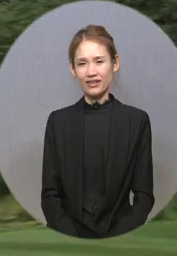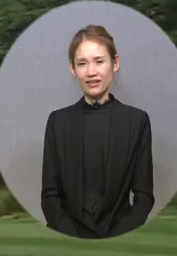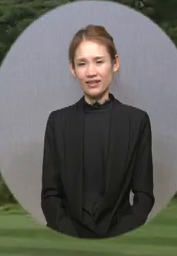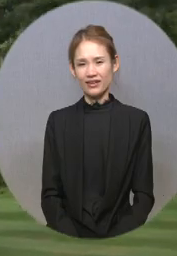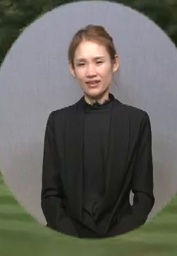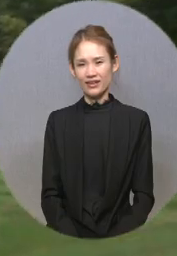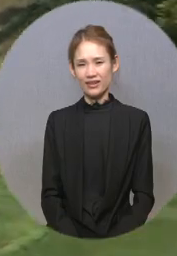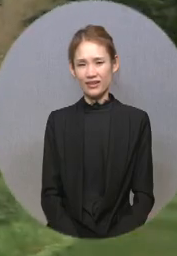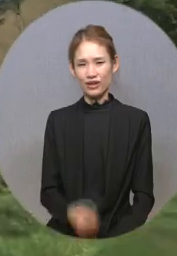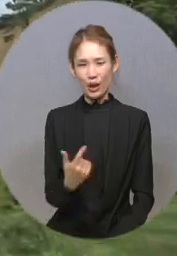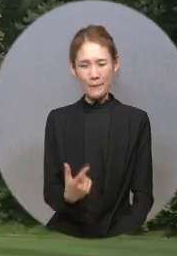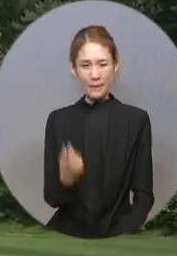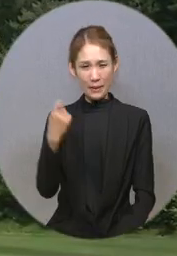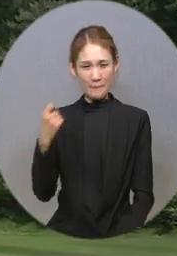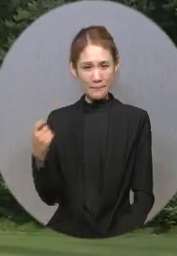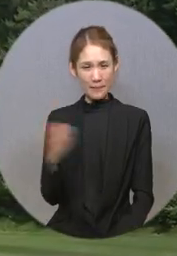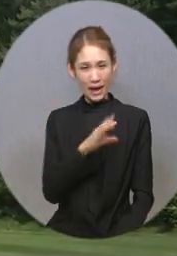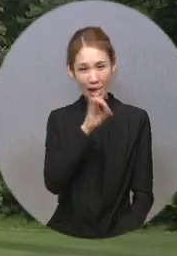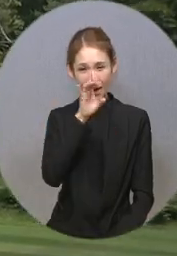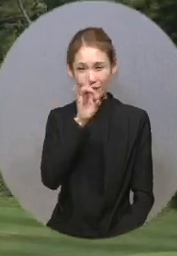여기서 바로 쏘면 힘들겠죠?